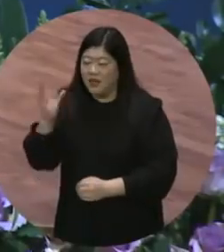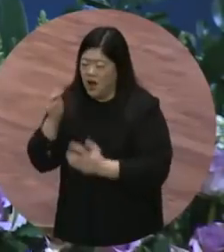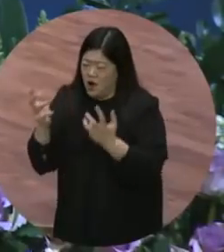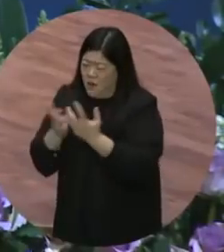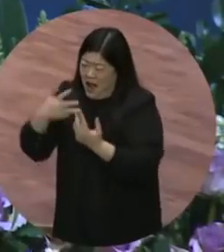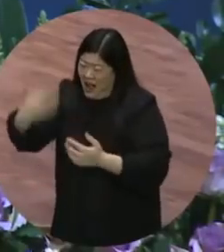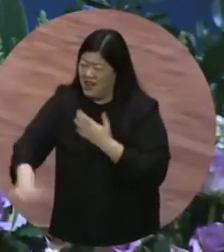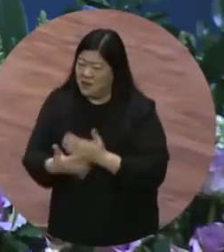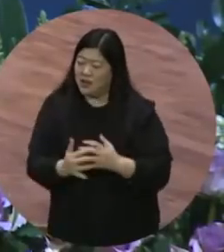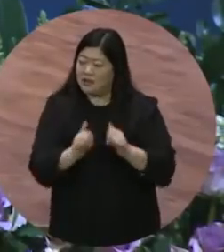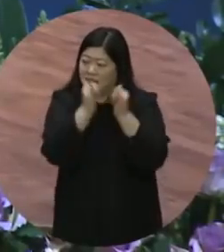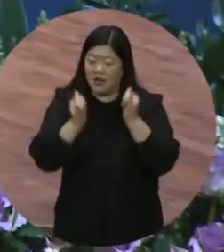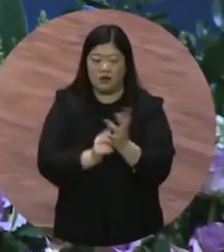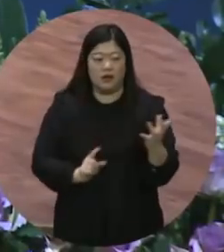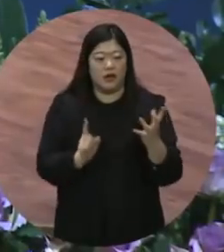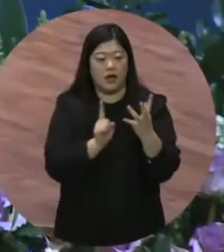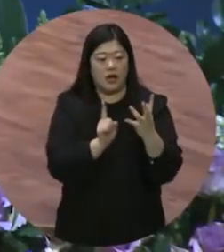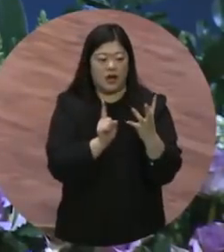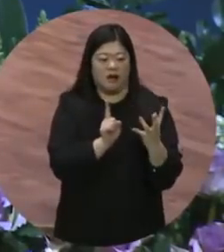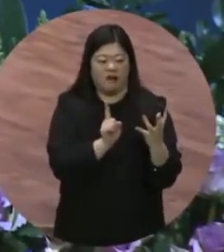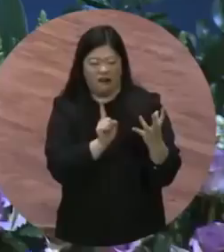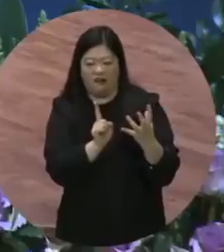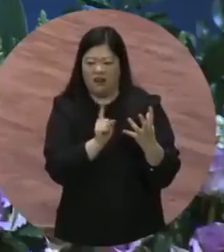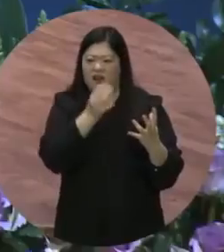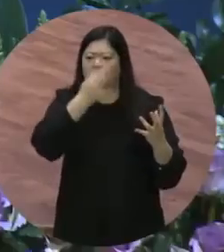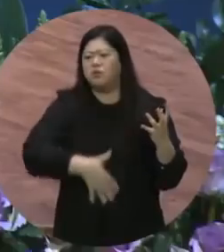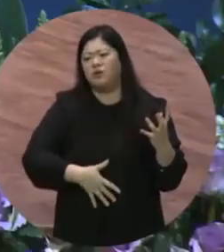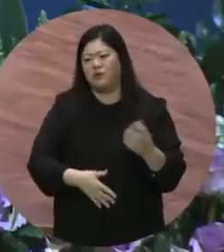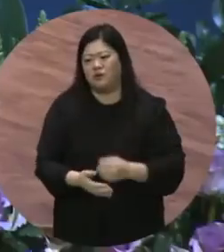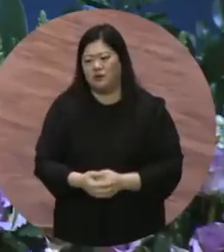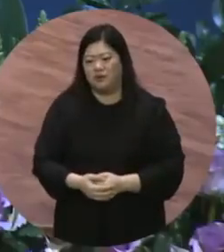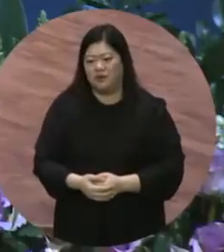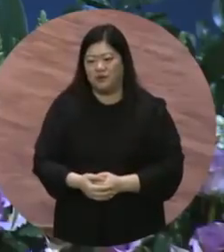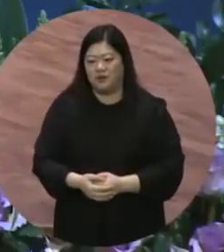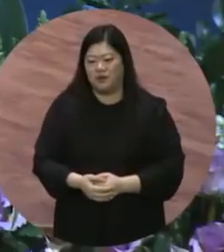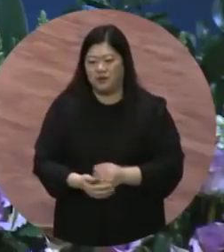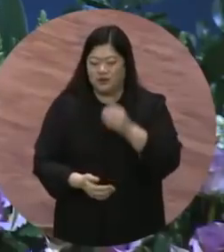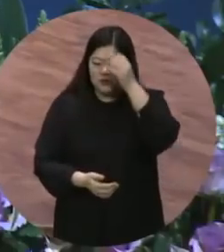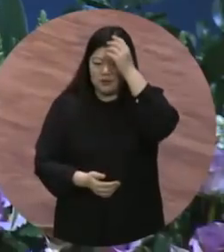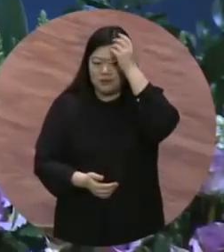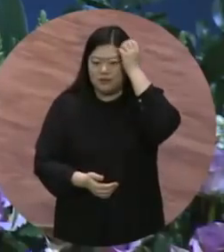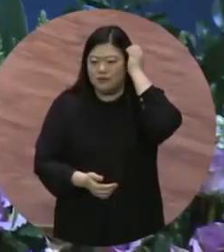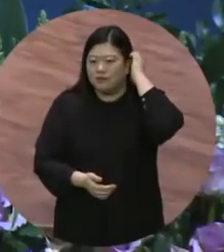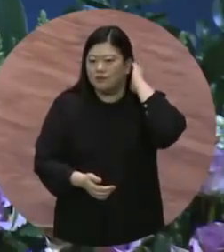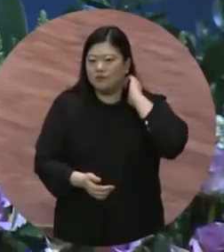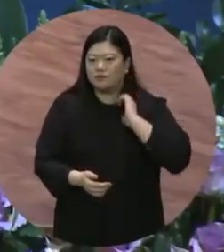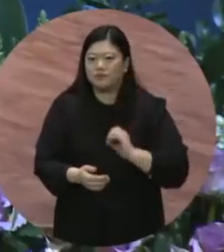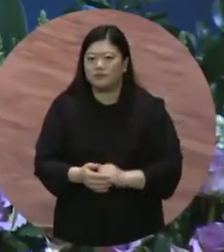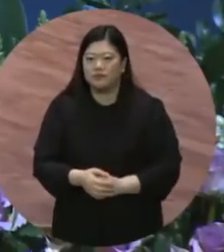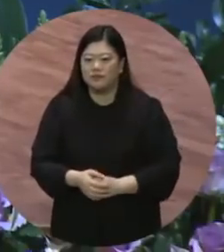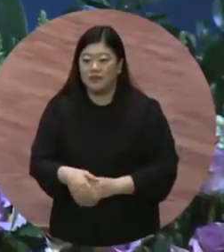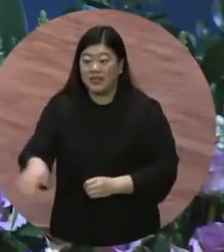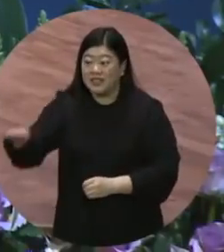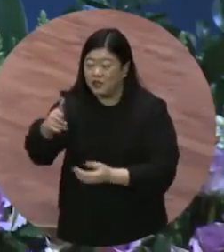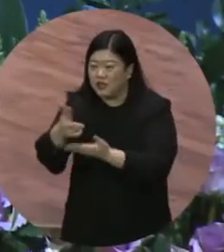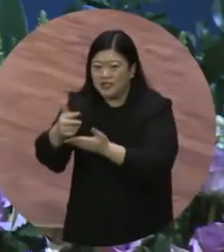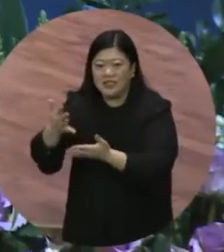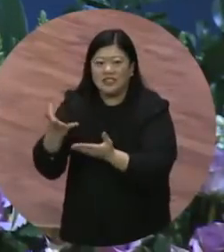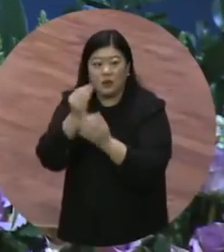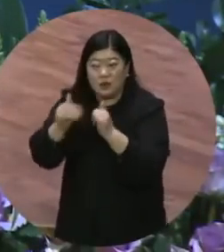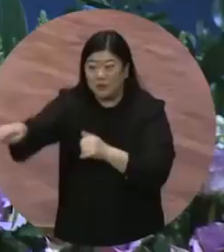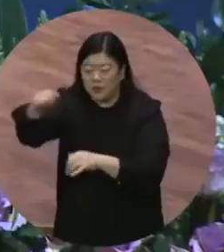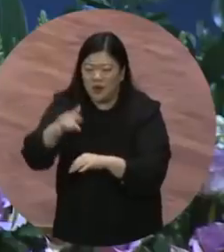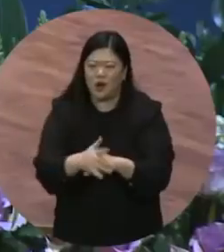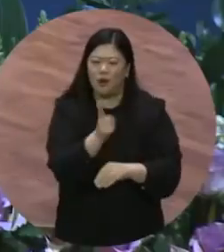그래서 보통의 사람들은 주일날 올 때 다 힘을 세상에 소멸하고 옵니다. 지쳐요.